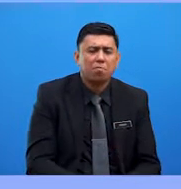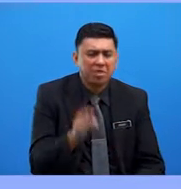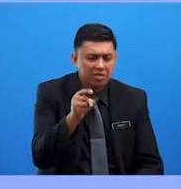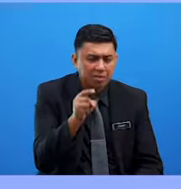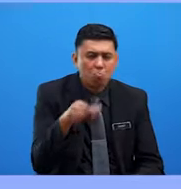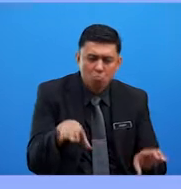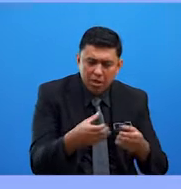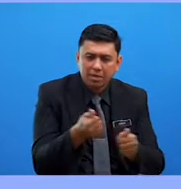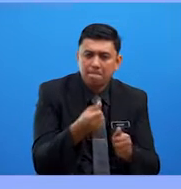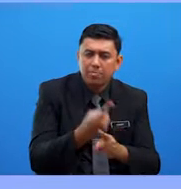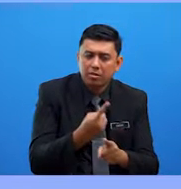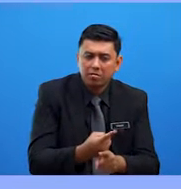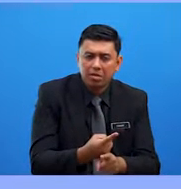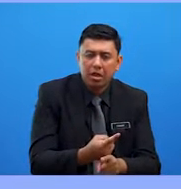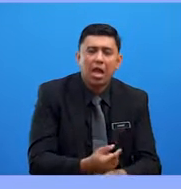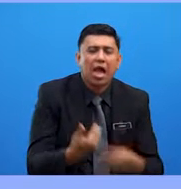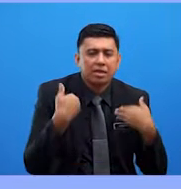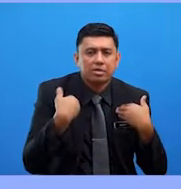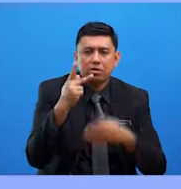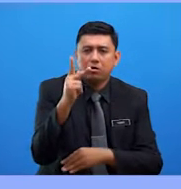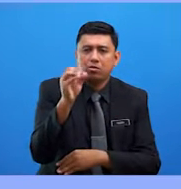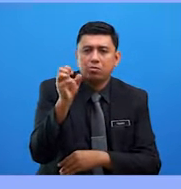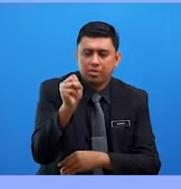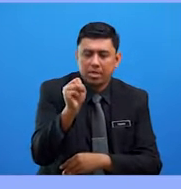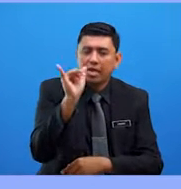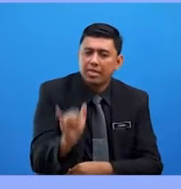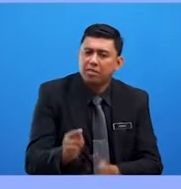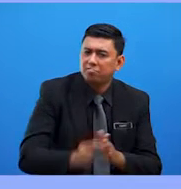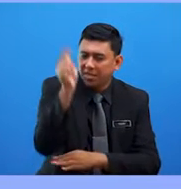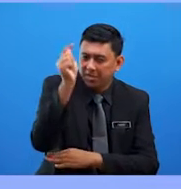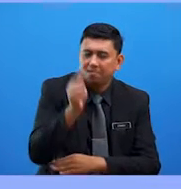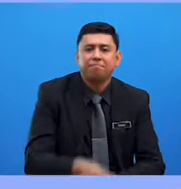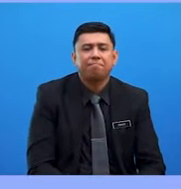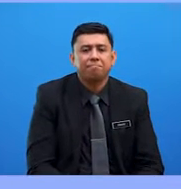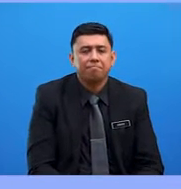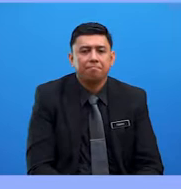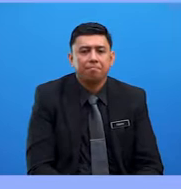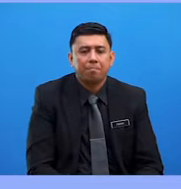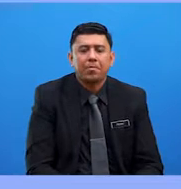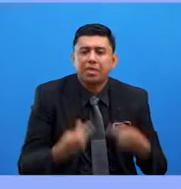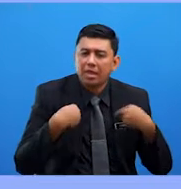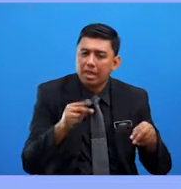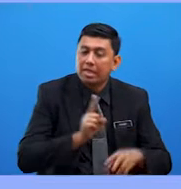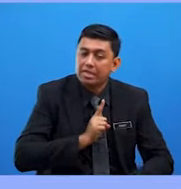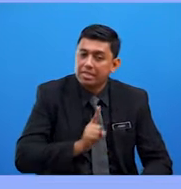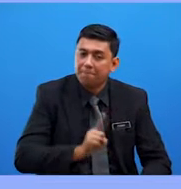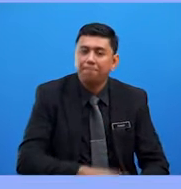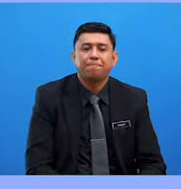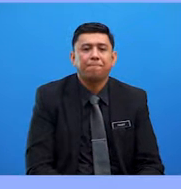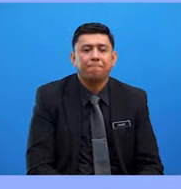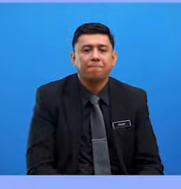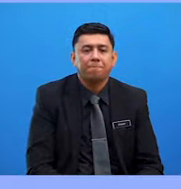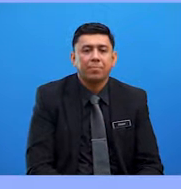konsisten dan melibatkan kos yang tinggi. Kelapan, sistem perniagaan Islam.